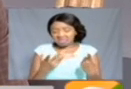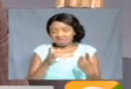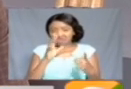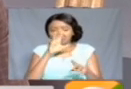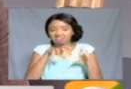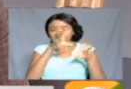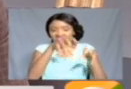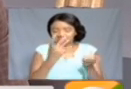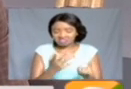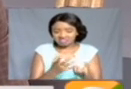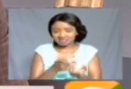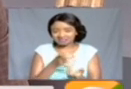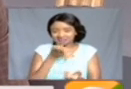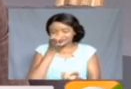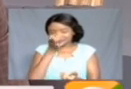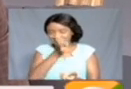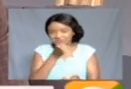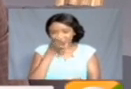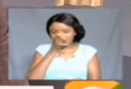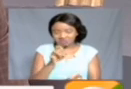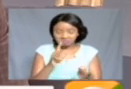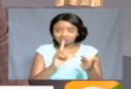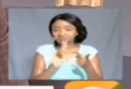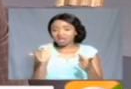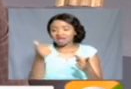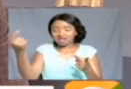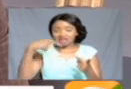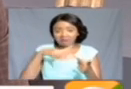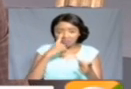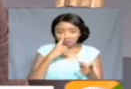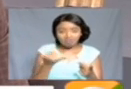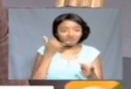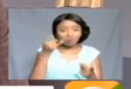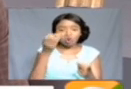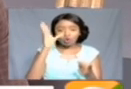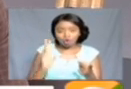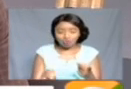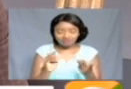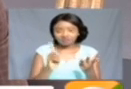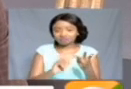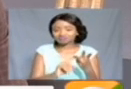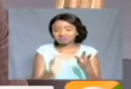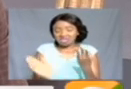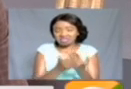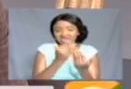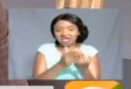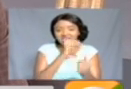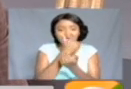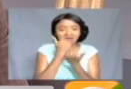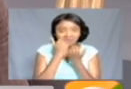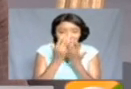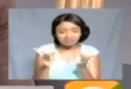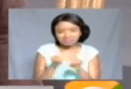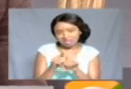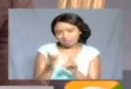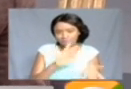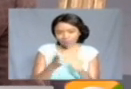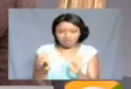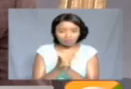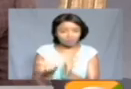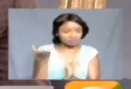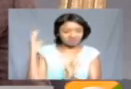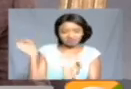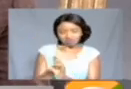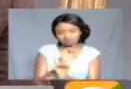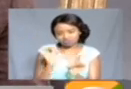madogo, na wengine ni wale akifika nyumbani amefunga simu, mwingine anasema ni yule ambaye hakujali ya kuthamini kama vile zamani. Hayo ni baadhi ya maoni na